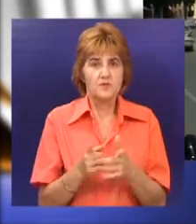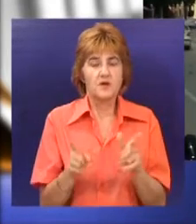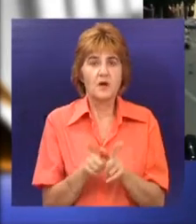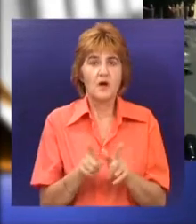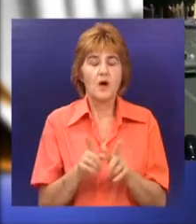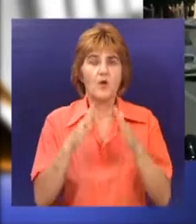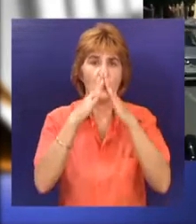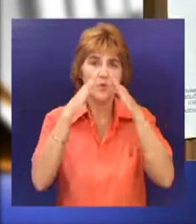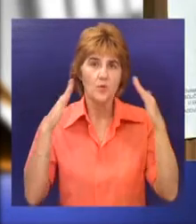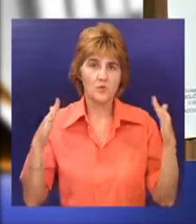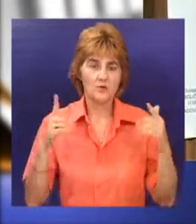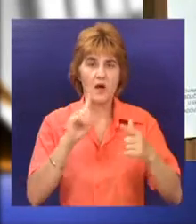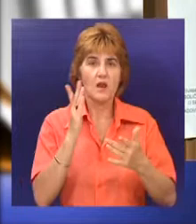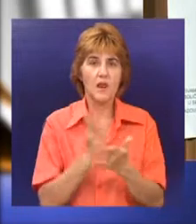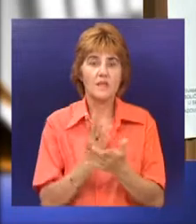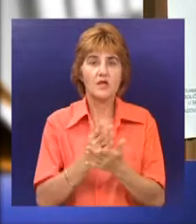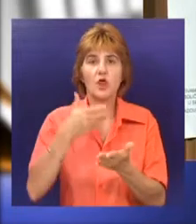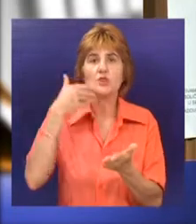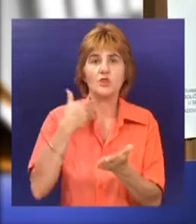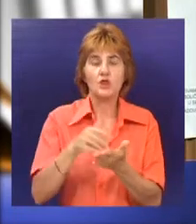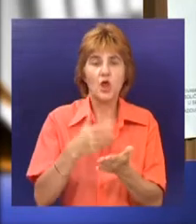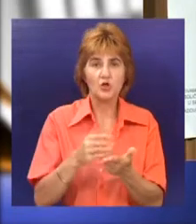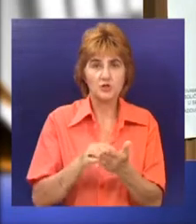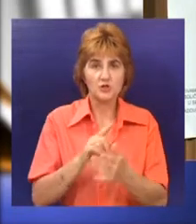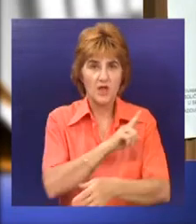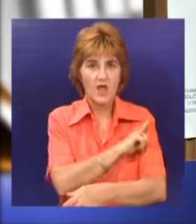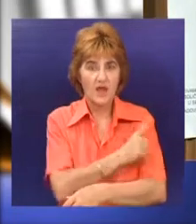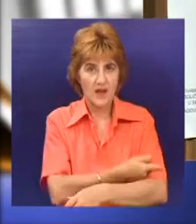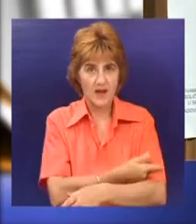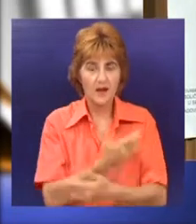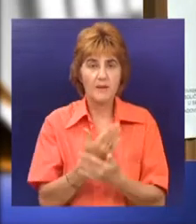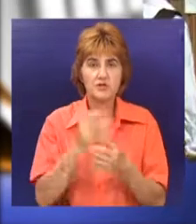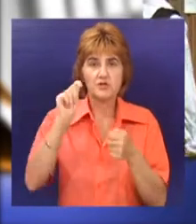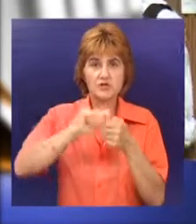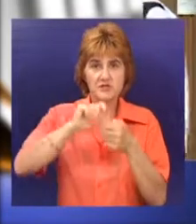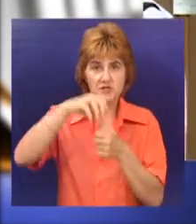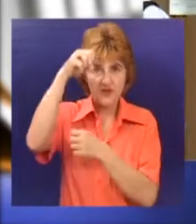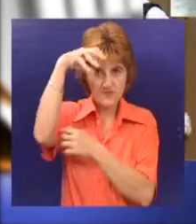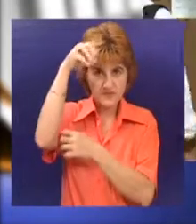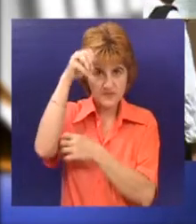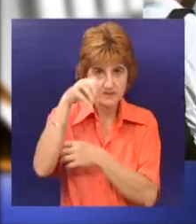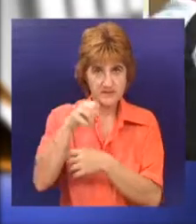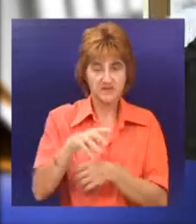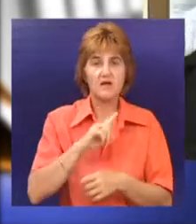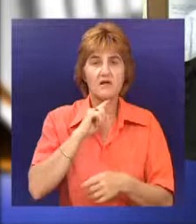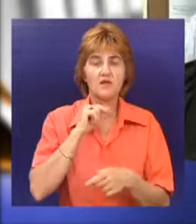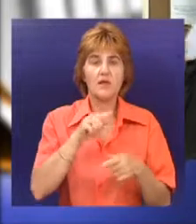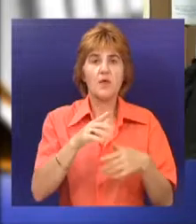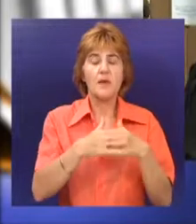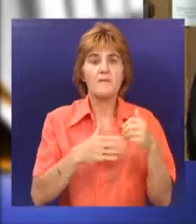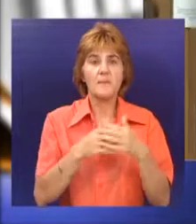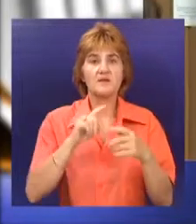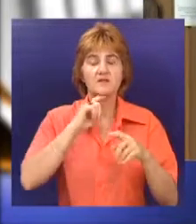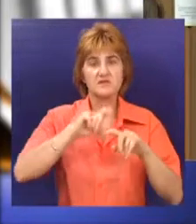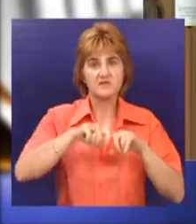po ideji pasivne kuće, kako ne bi rasipao energiju koja se dovodi u objekat. Koristit će se štedljive sijalice, a bit će izgrađen od